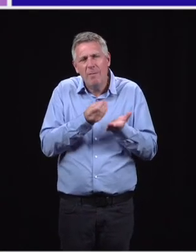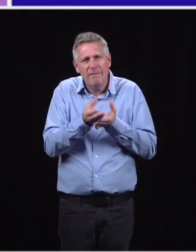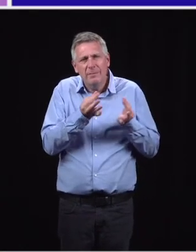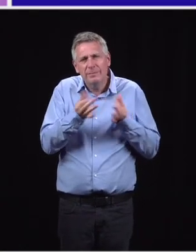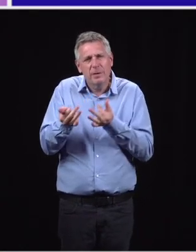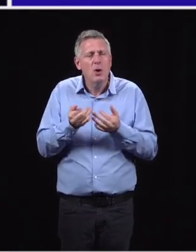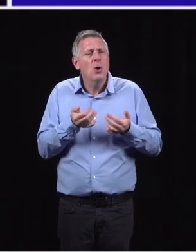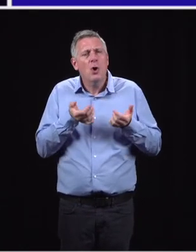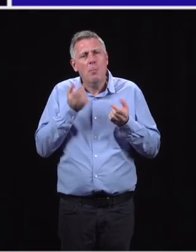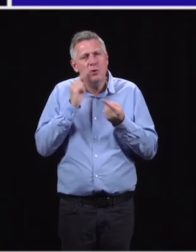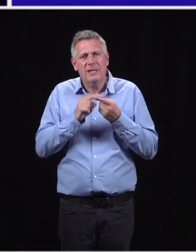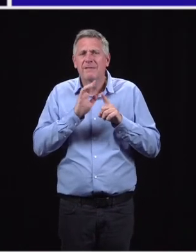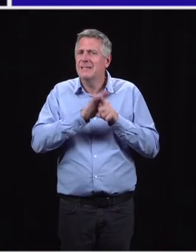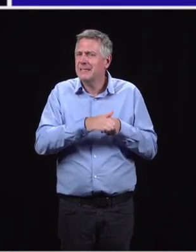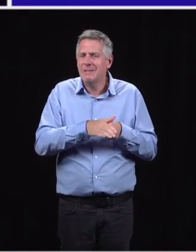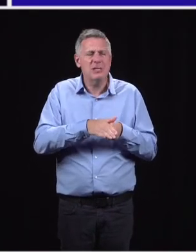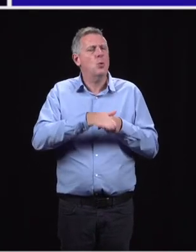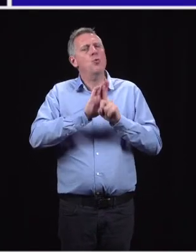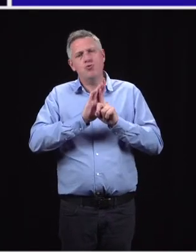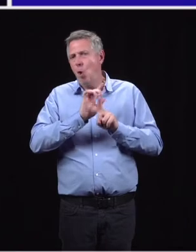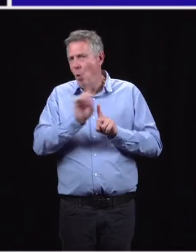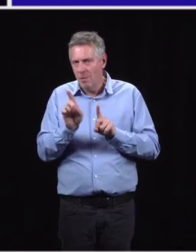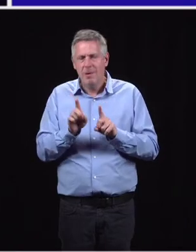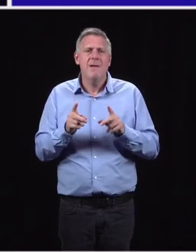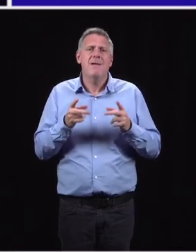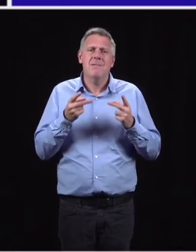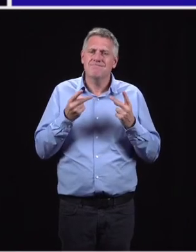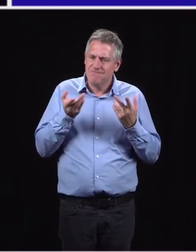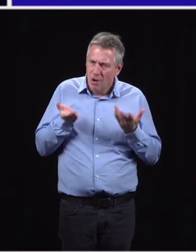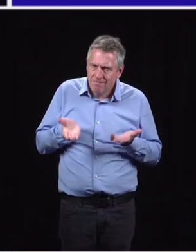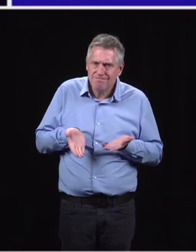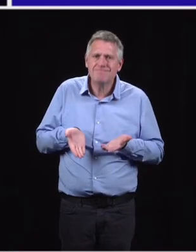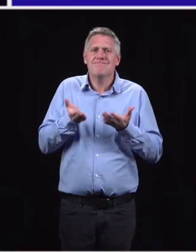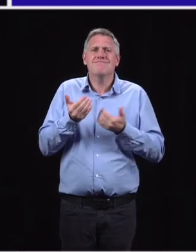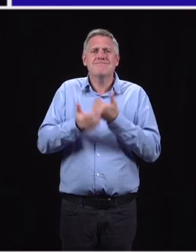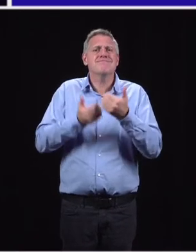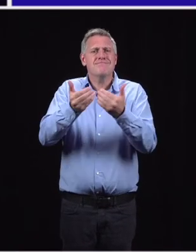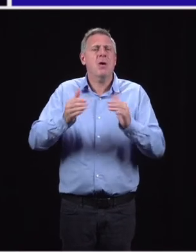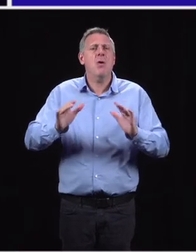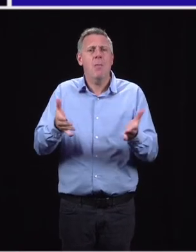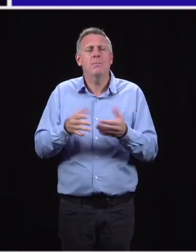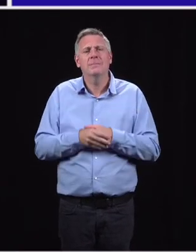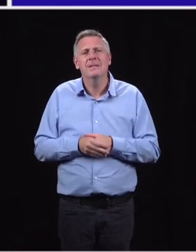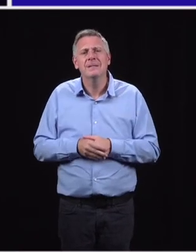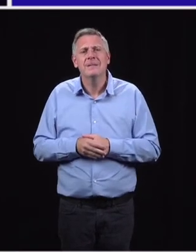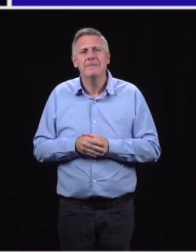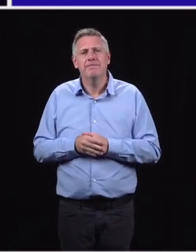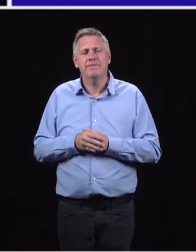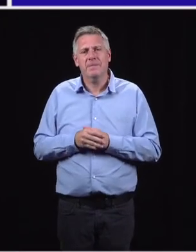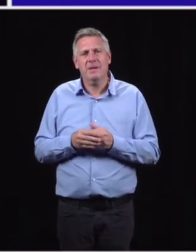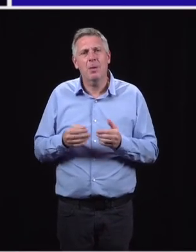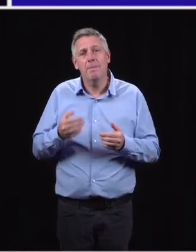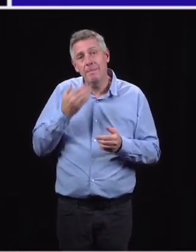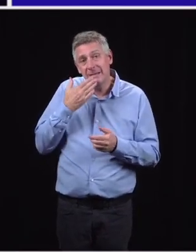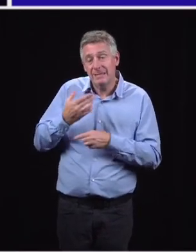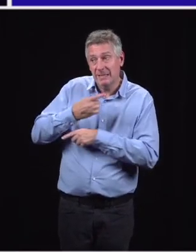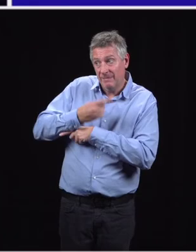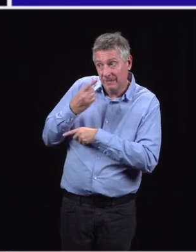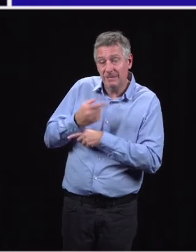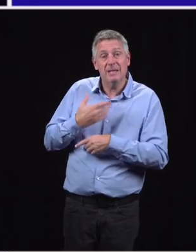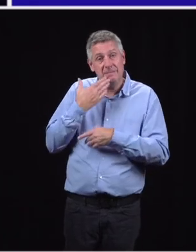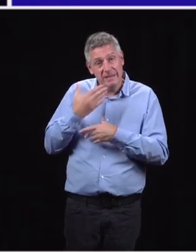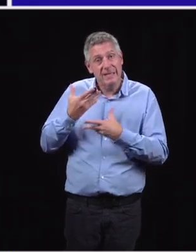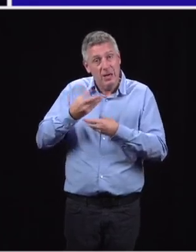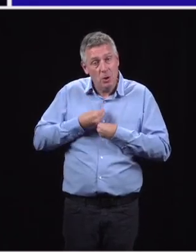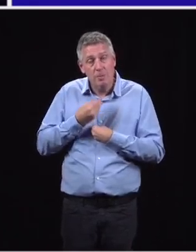discriminés merci merci beaucoup merci pour votre engagement aux côtés de diversité je vous laisse merci pour m'avoir accueilli et encore merci pour les